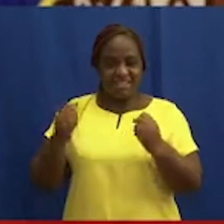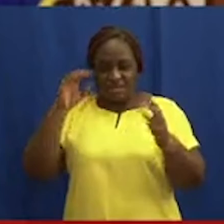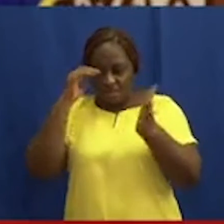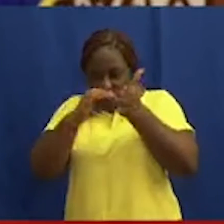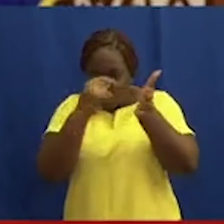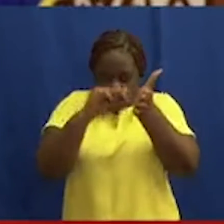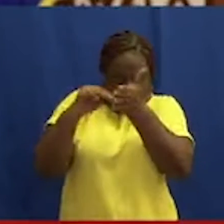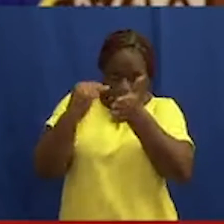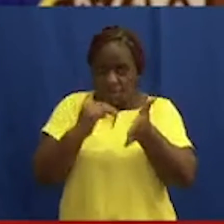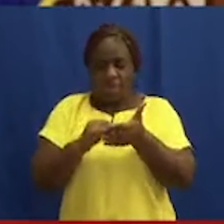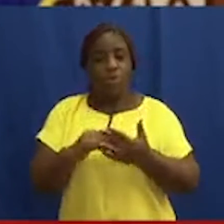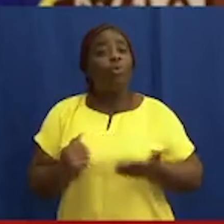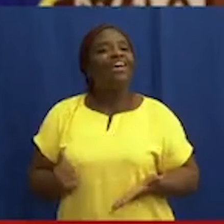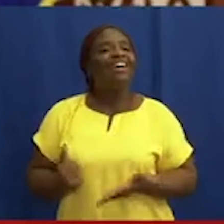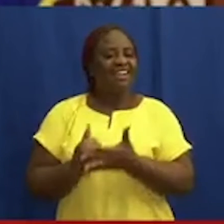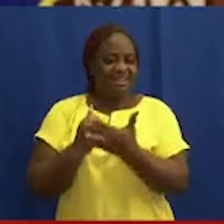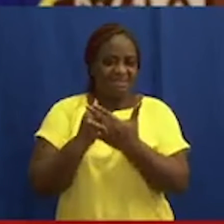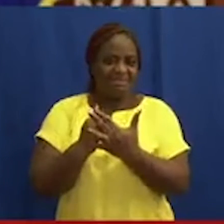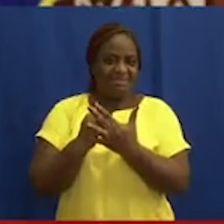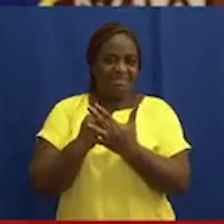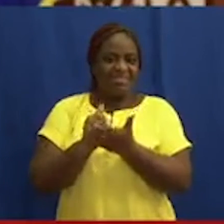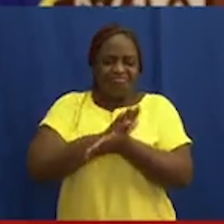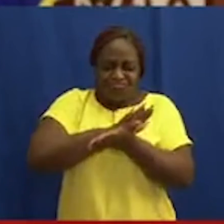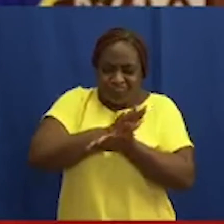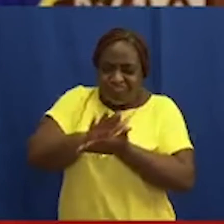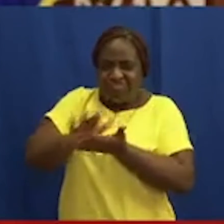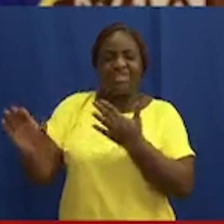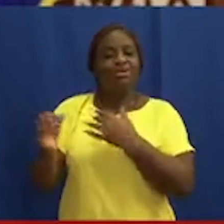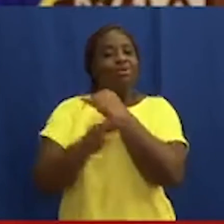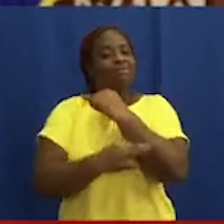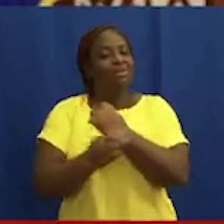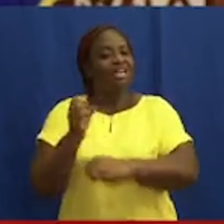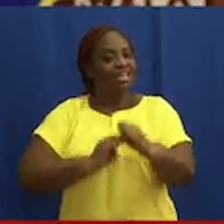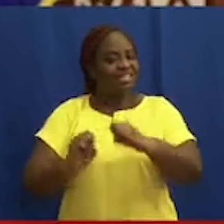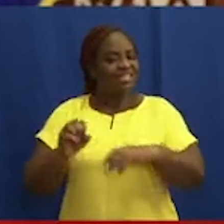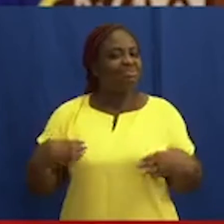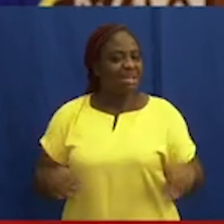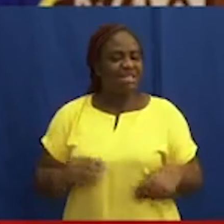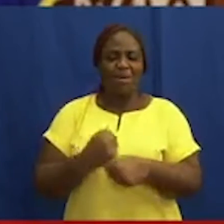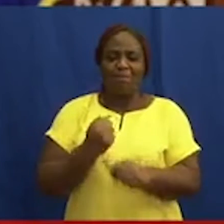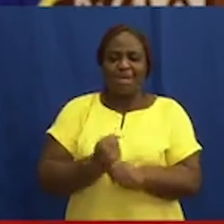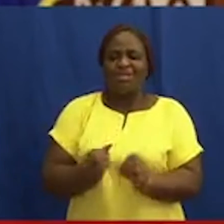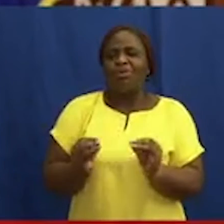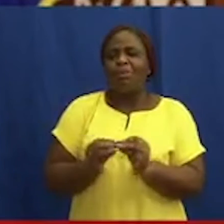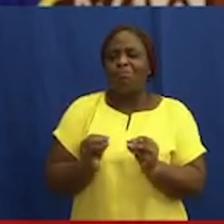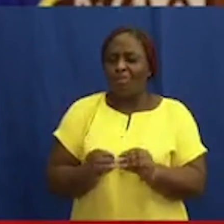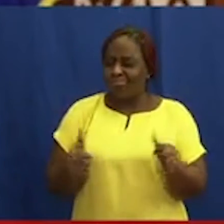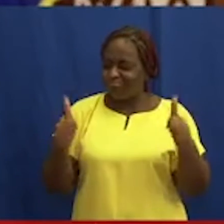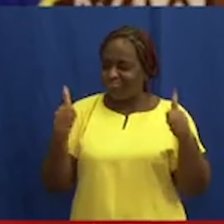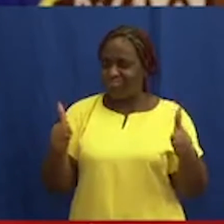Forex Bureau Operators da Association of Market Queens and Women, wanda kowannen su sun